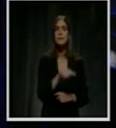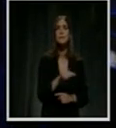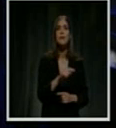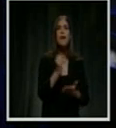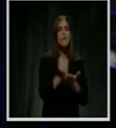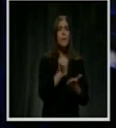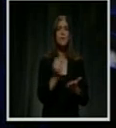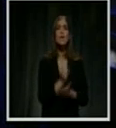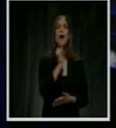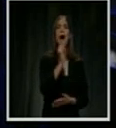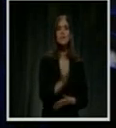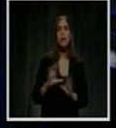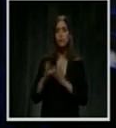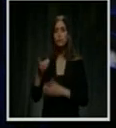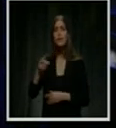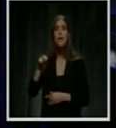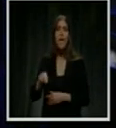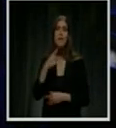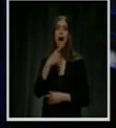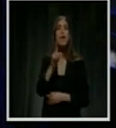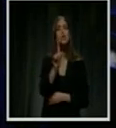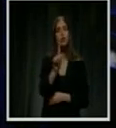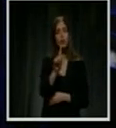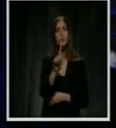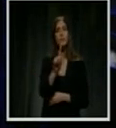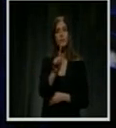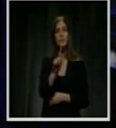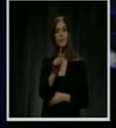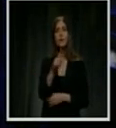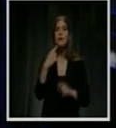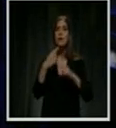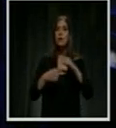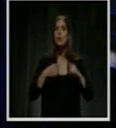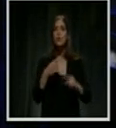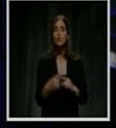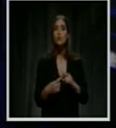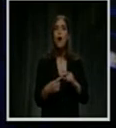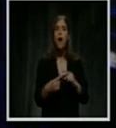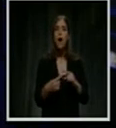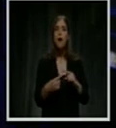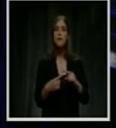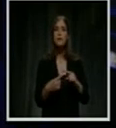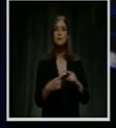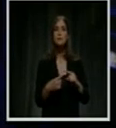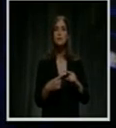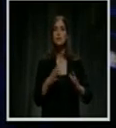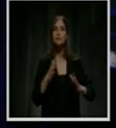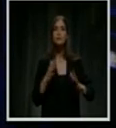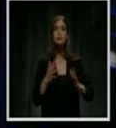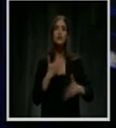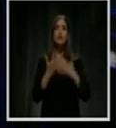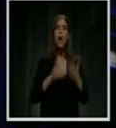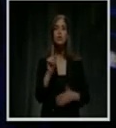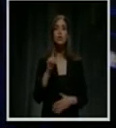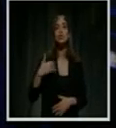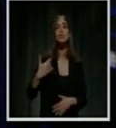tal-Partit Nazzjonalista f'dal-aħħar xhur pruvaw jgħidu illi fuq il-kwistjoni ta' dak li jrid verament il-Partit Popolari